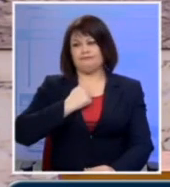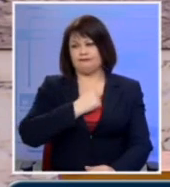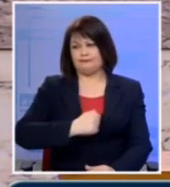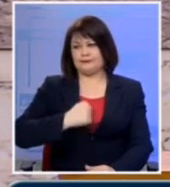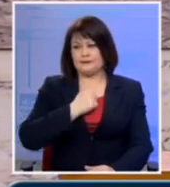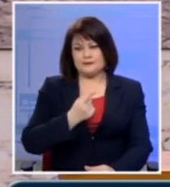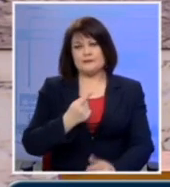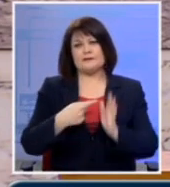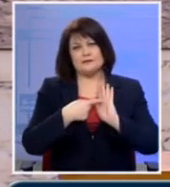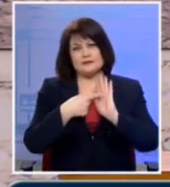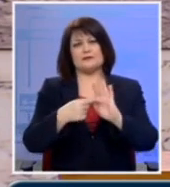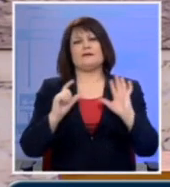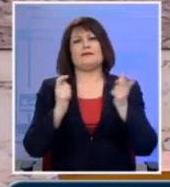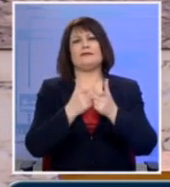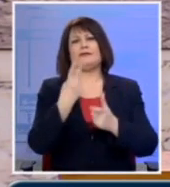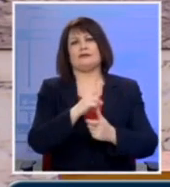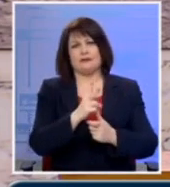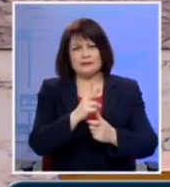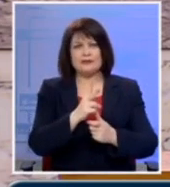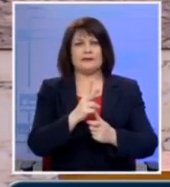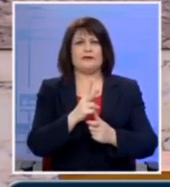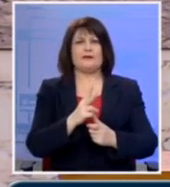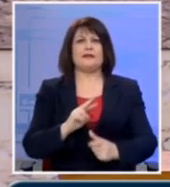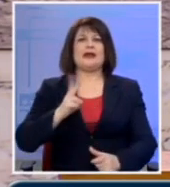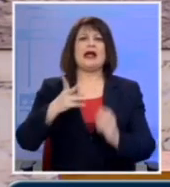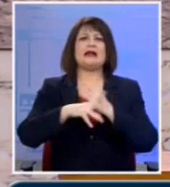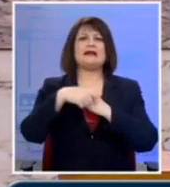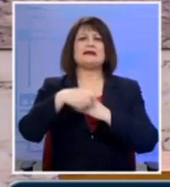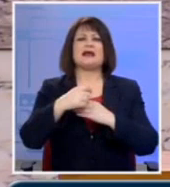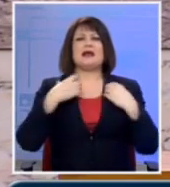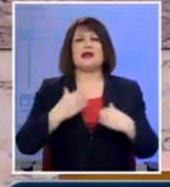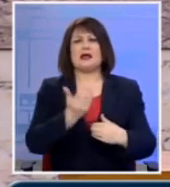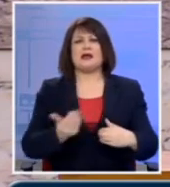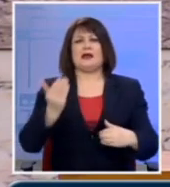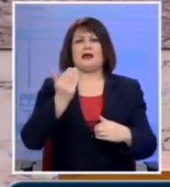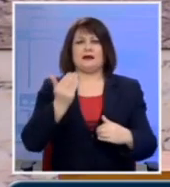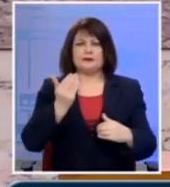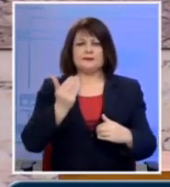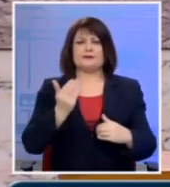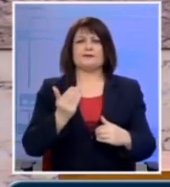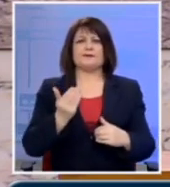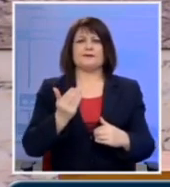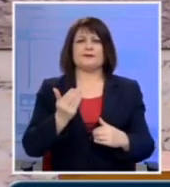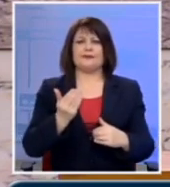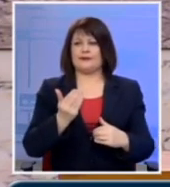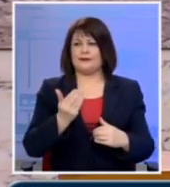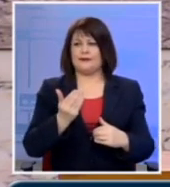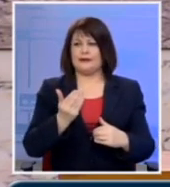συλληπιτήρια στην οικογένεια του αντισαγγελέα του Αρείου Πάγου, του κυρίου του